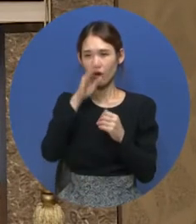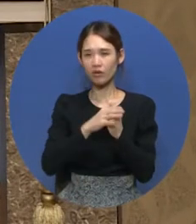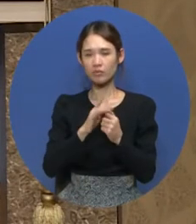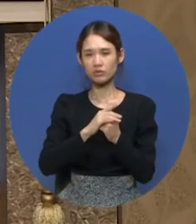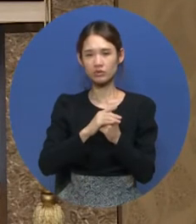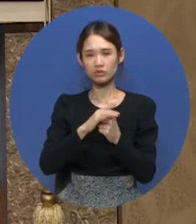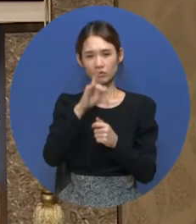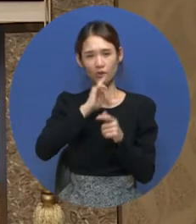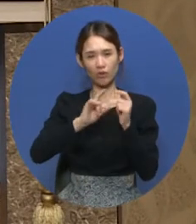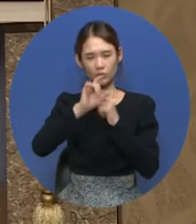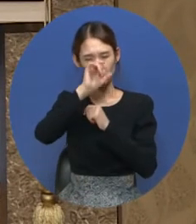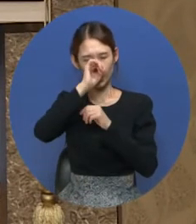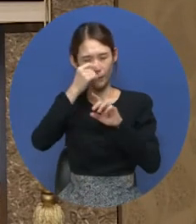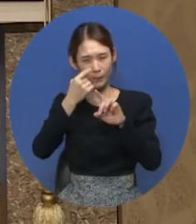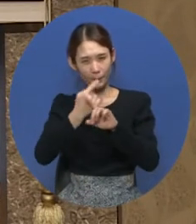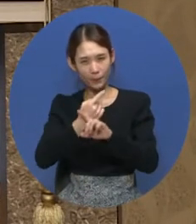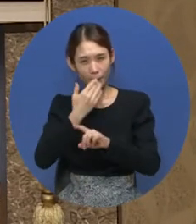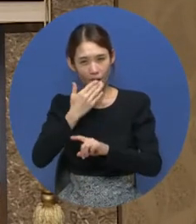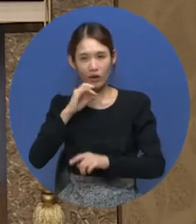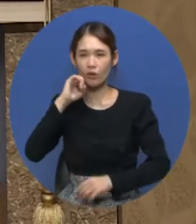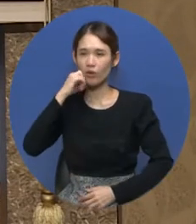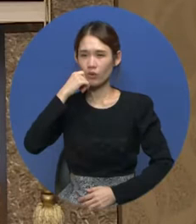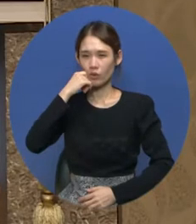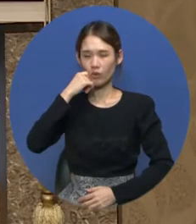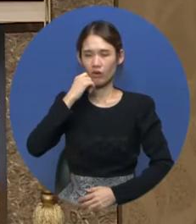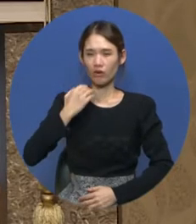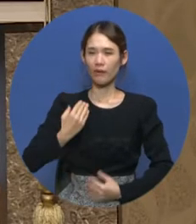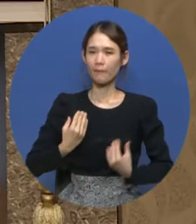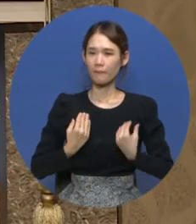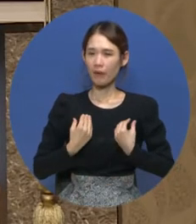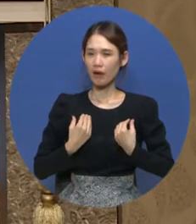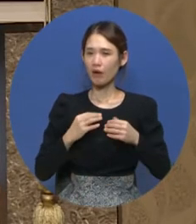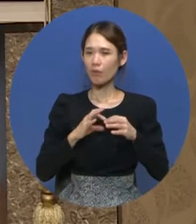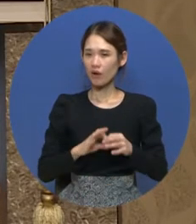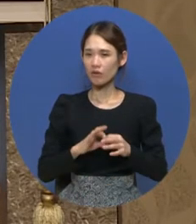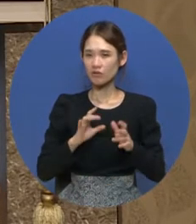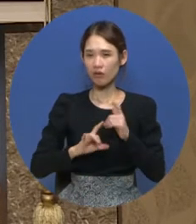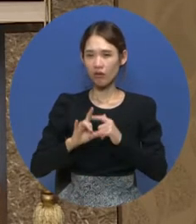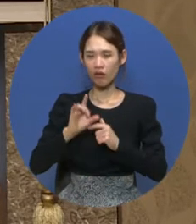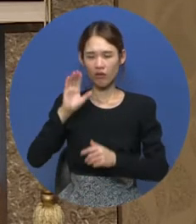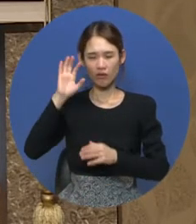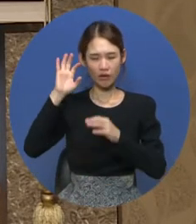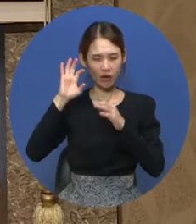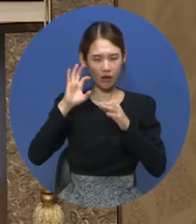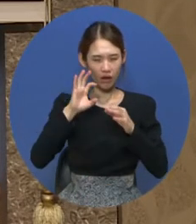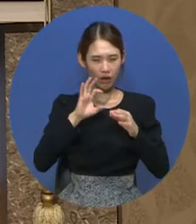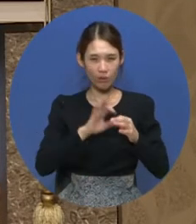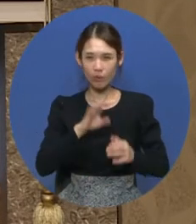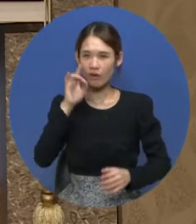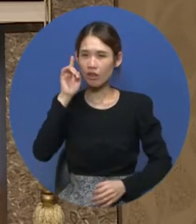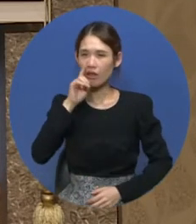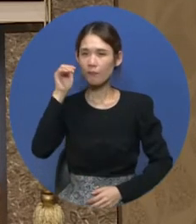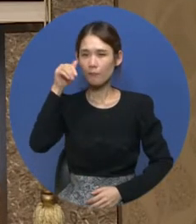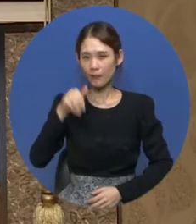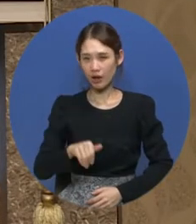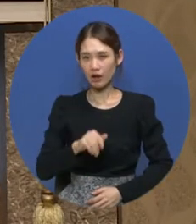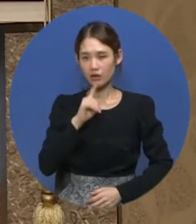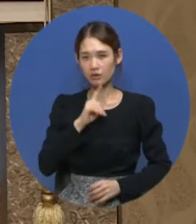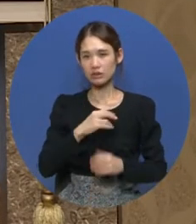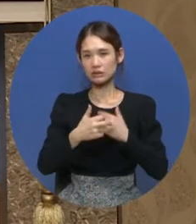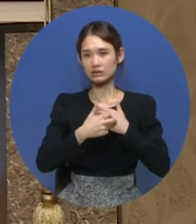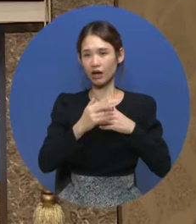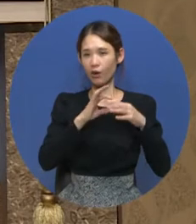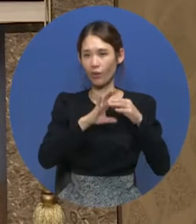가 없어요 오페라는 부분들은 계속해서 점점 점점 나파 지는 그 의학적인 용어로는